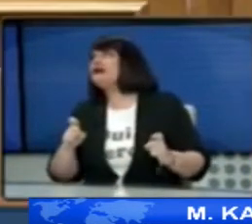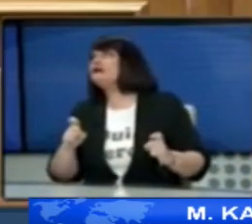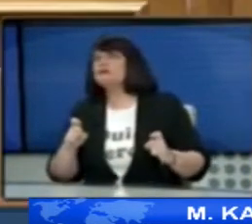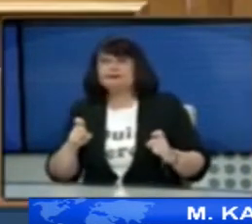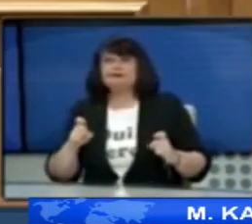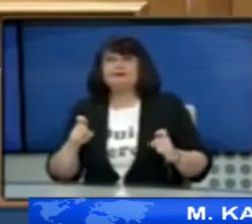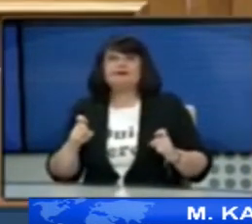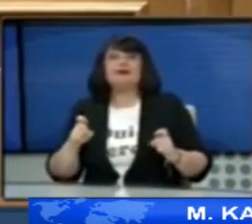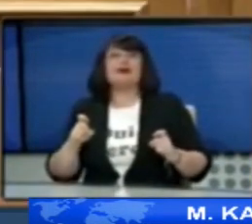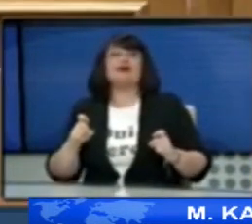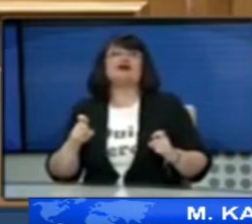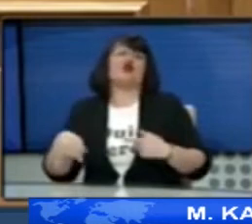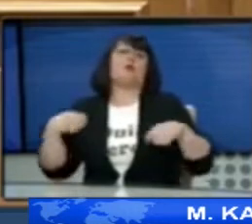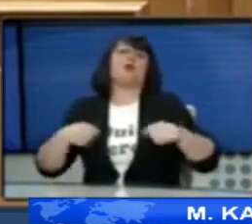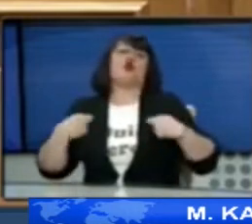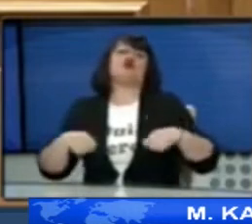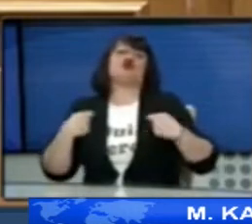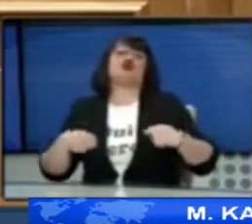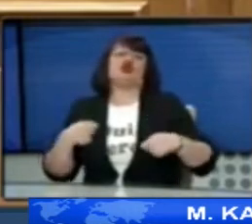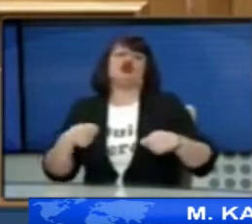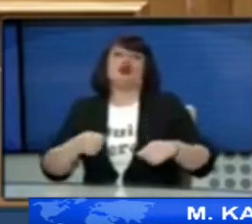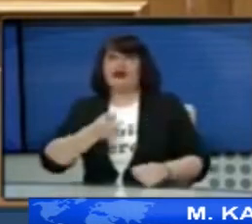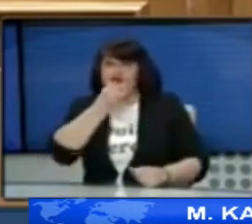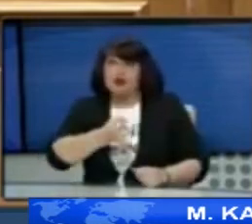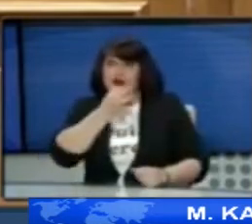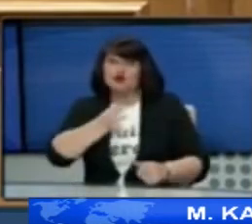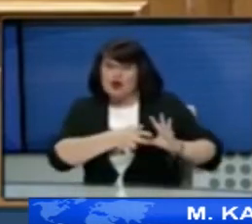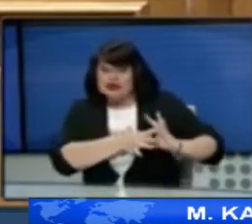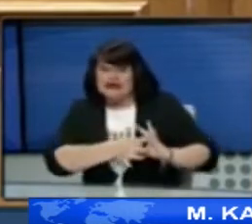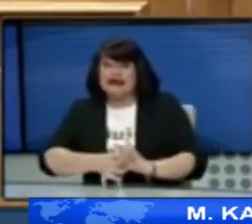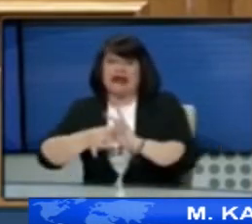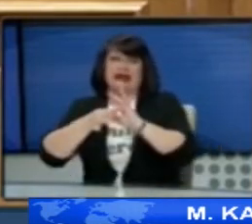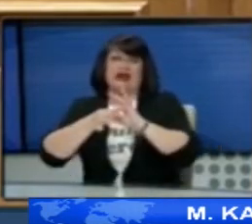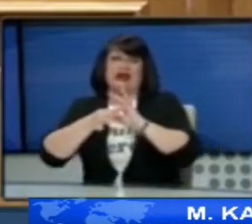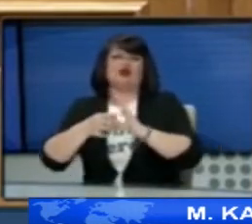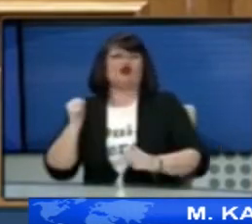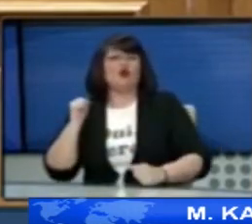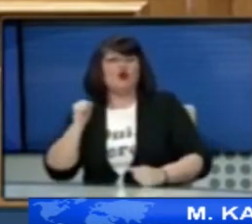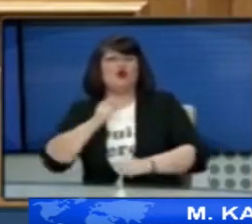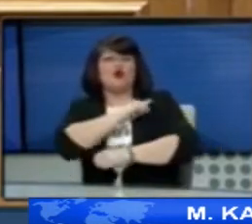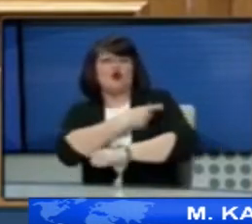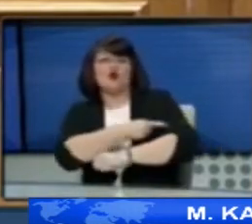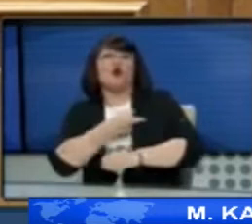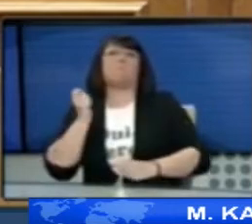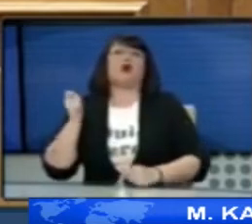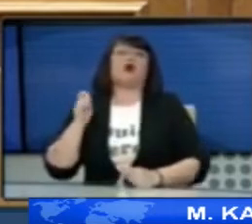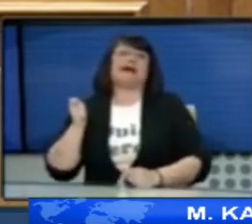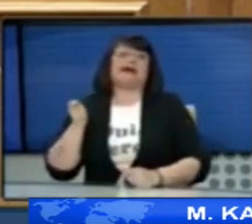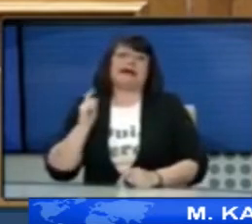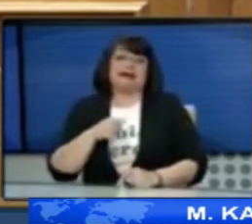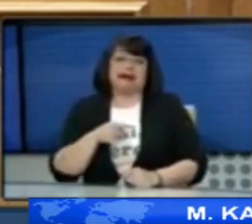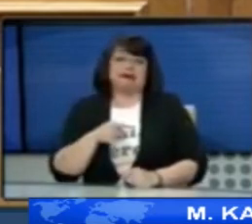μεγάλων και των ισχυρών. Ναι, δεν θα σταματήσουμε να σας το λέμε, γιατί το βλέπουμε καθημερινά. Μια πολιτική